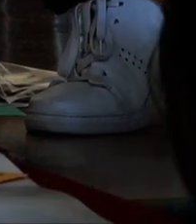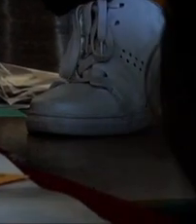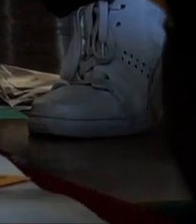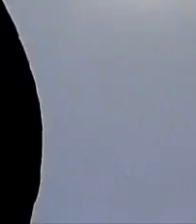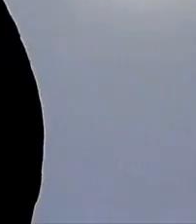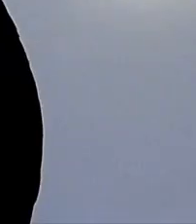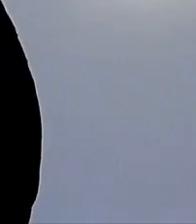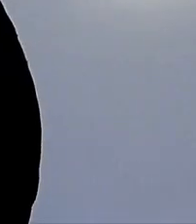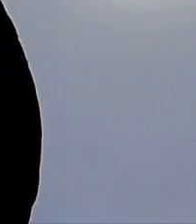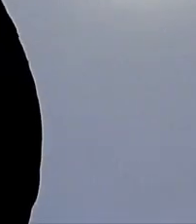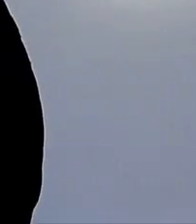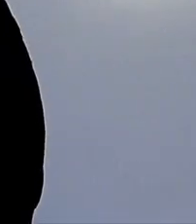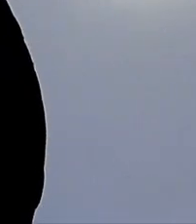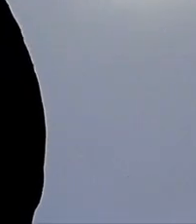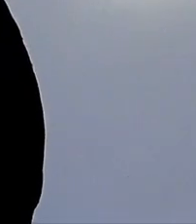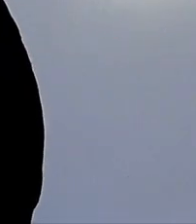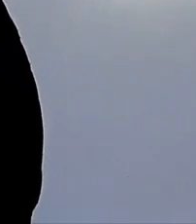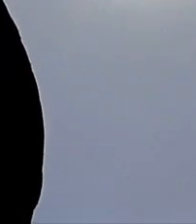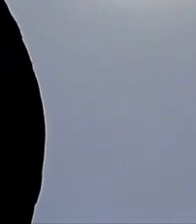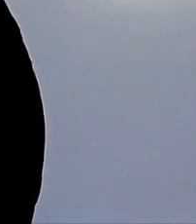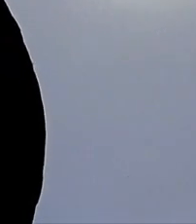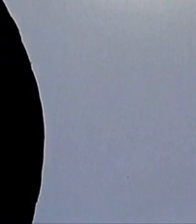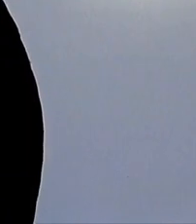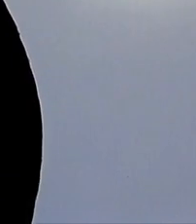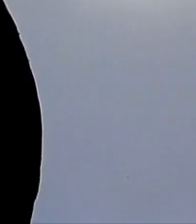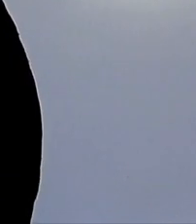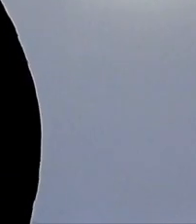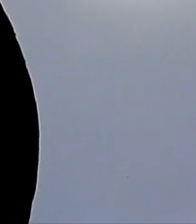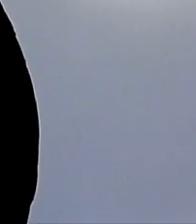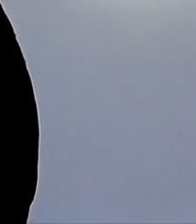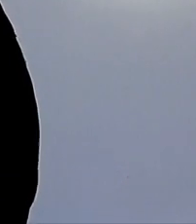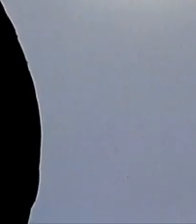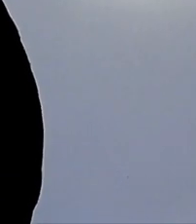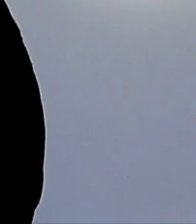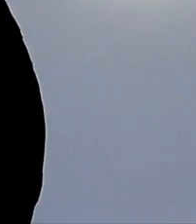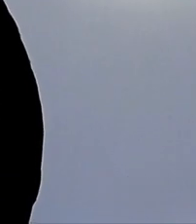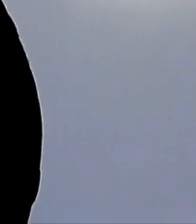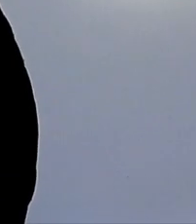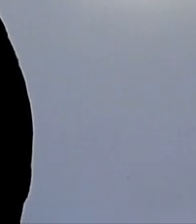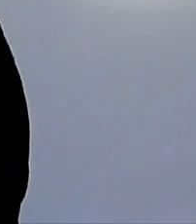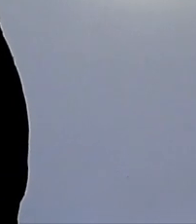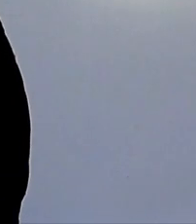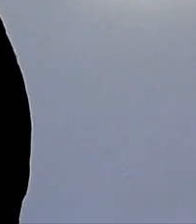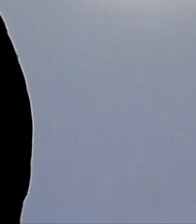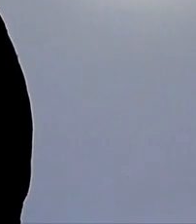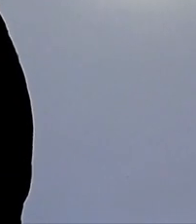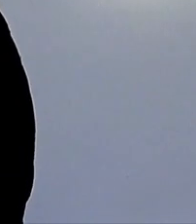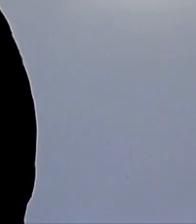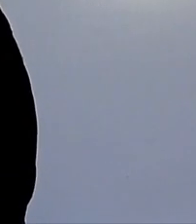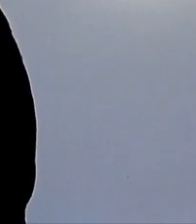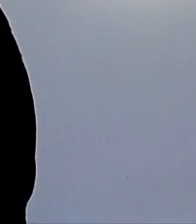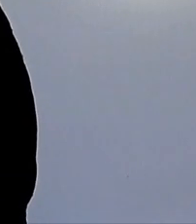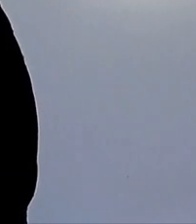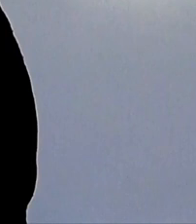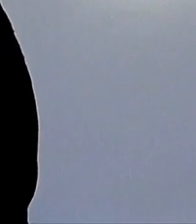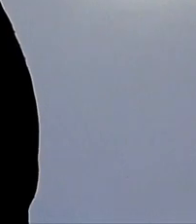l'environnement. Dans l'étude que nous avons menée, nous avons pu montrer qu'après quelques semaines d'éducation au sommeil, les enfants changeaient suffisamment leur